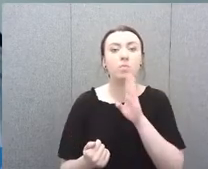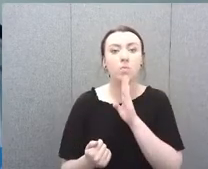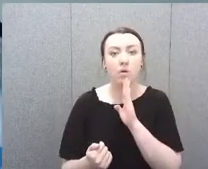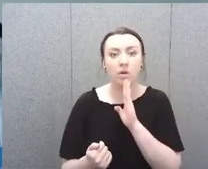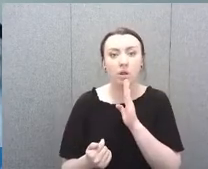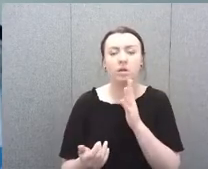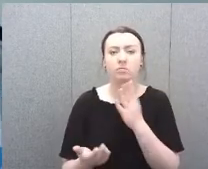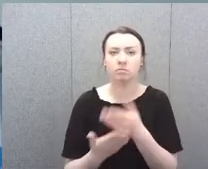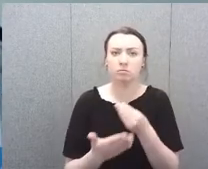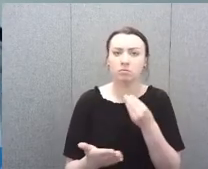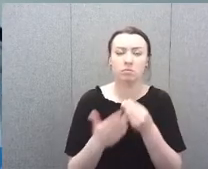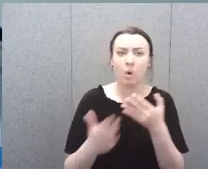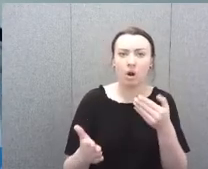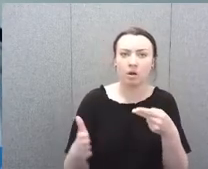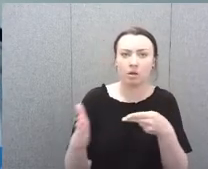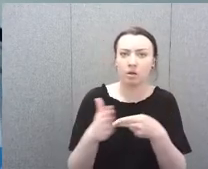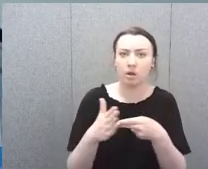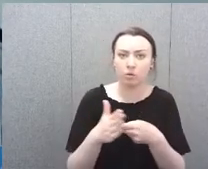во-первых, это